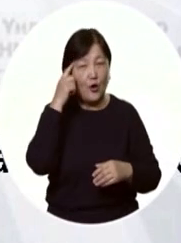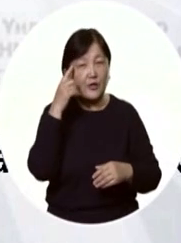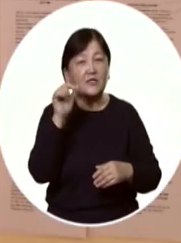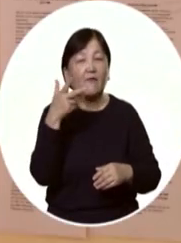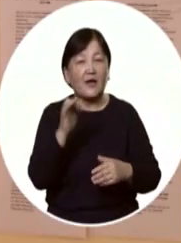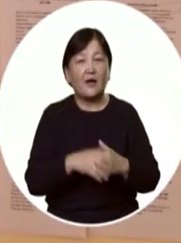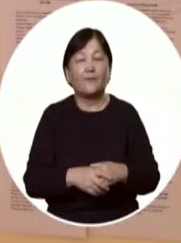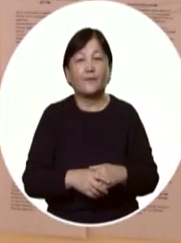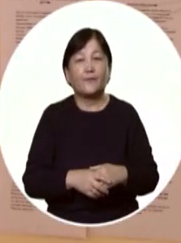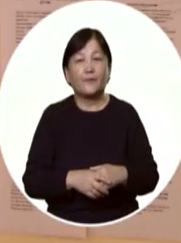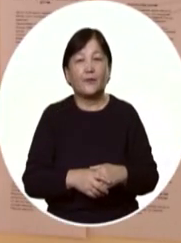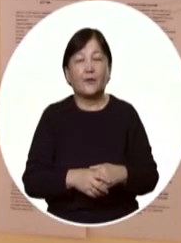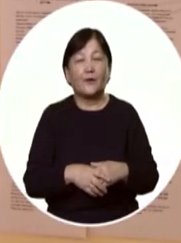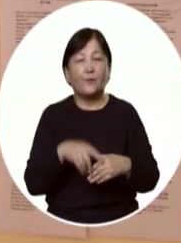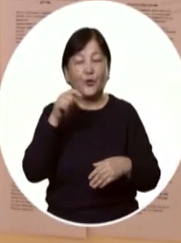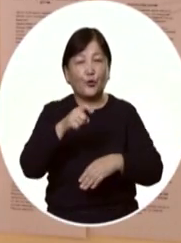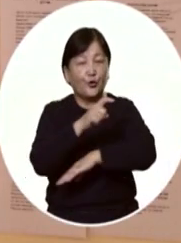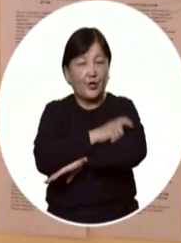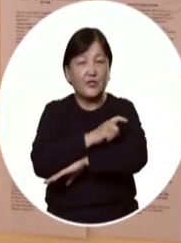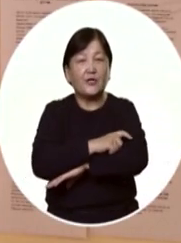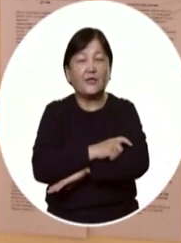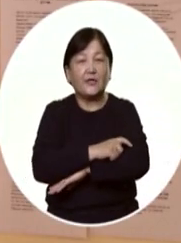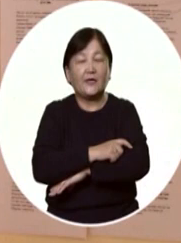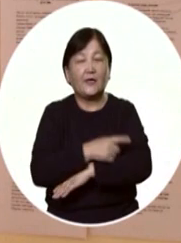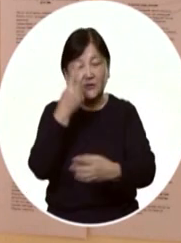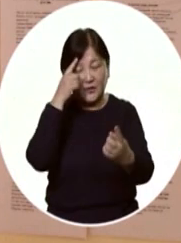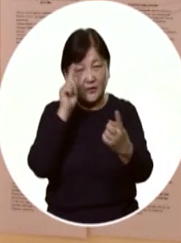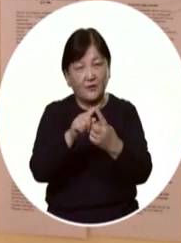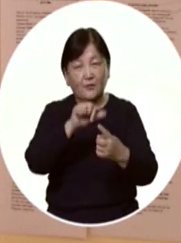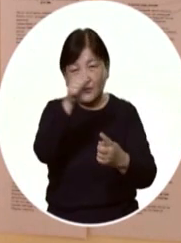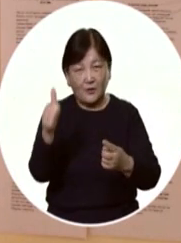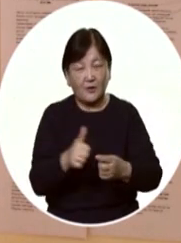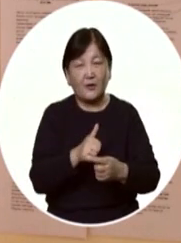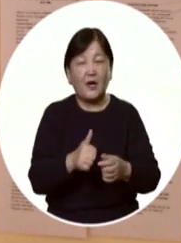хэрэгтэй. За, бид өнөөдрийн хичээлээр тавьсан зорилгоо хэрэгжүүлж